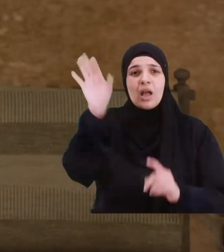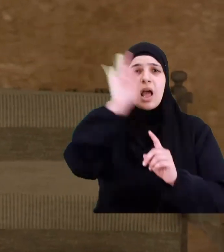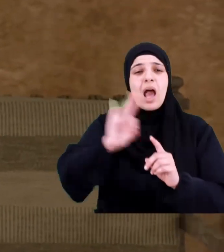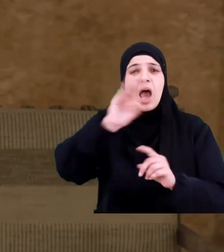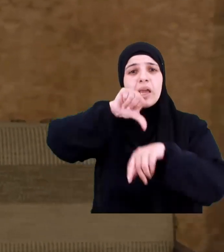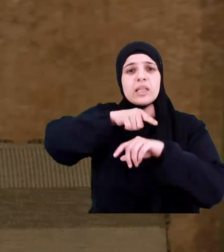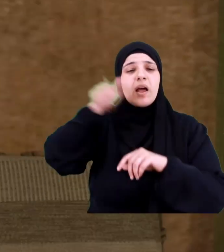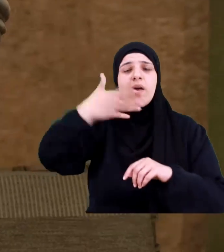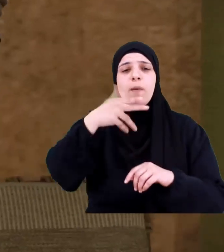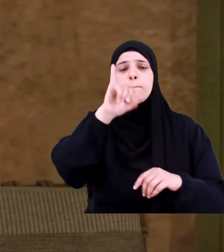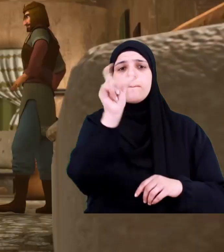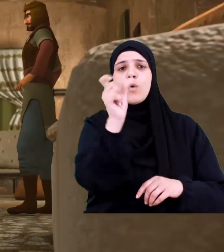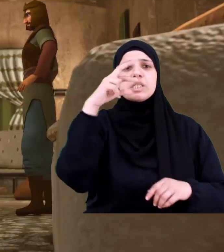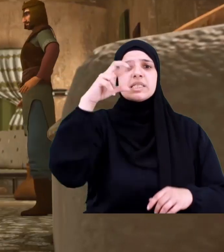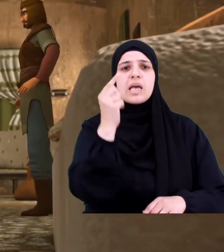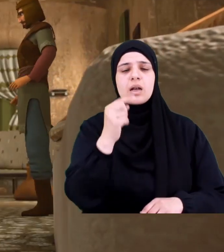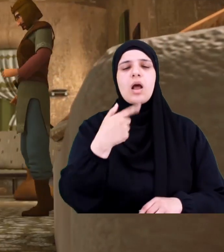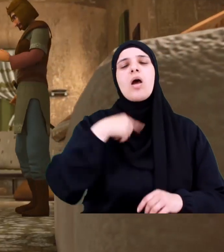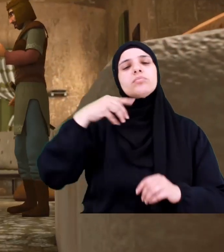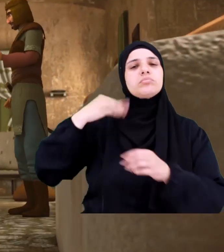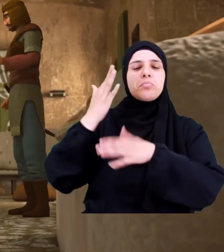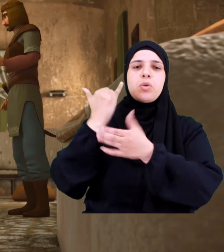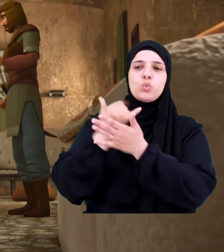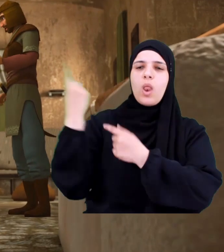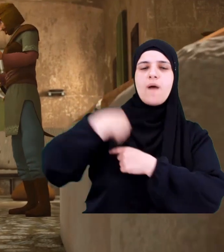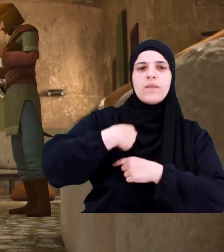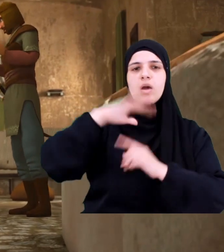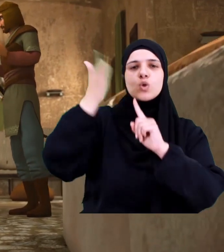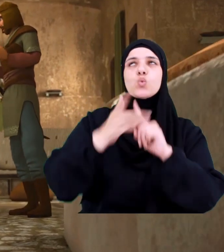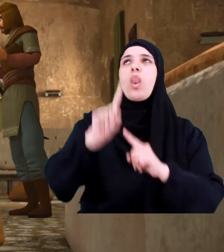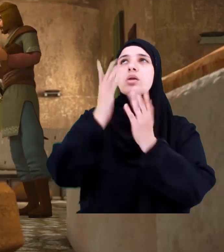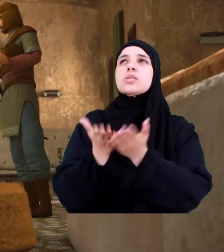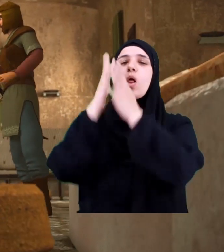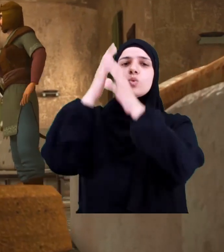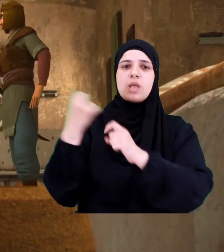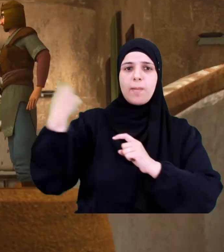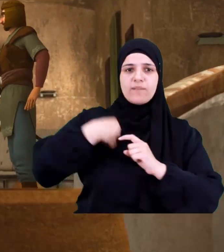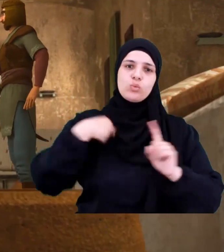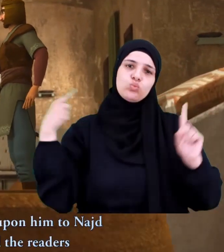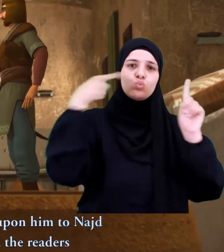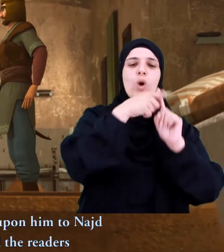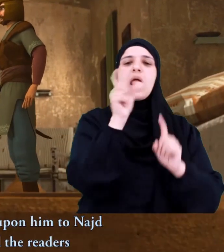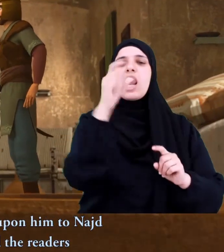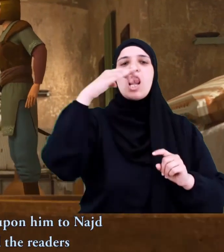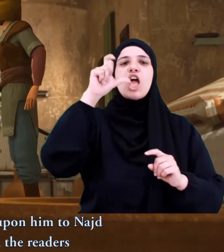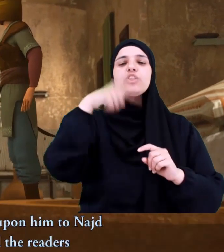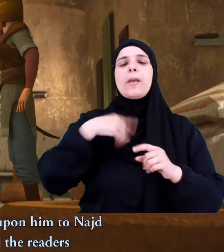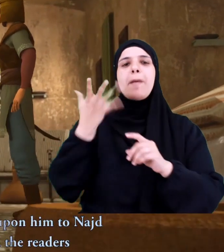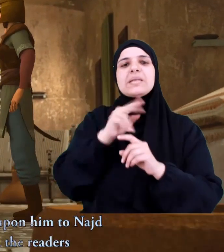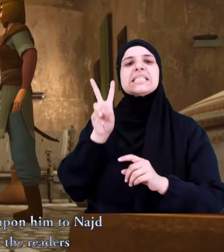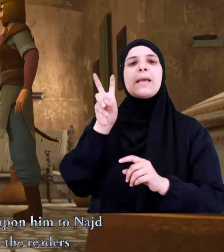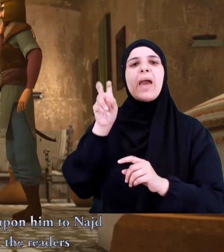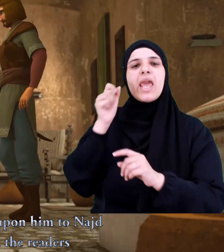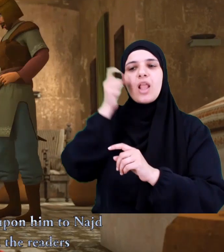إلى أين أنت ذاهب يا منذر؟ بعثنا رسول الله صلى الله عليه وسلم إلى نجد في 70